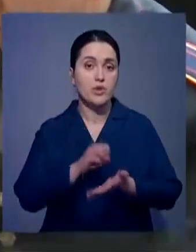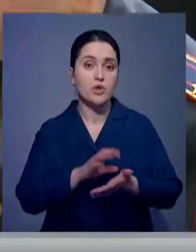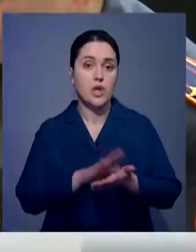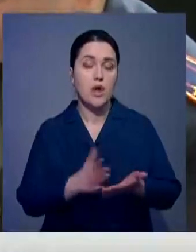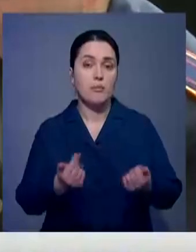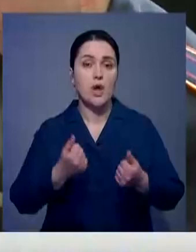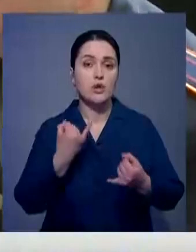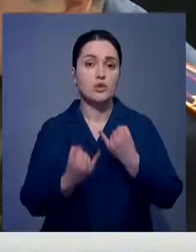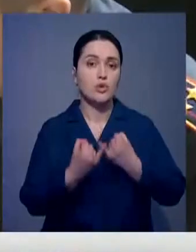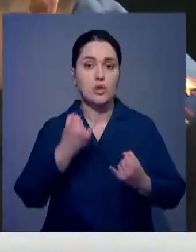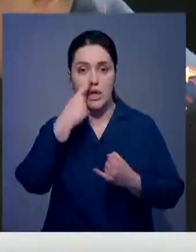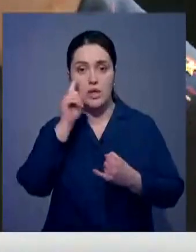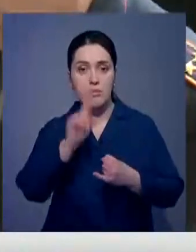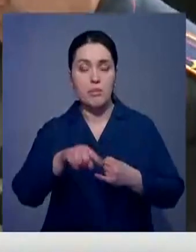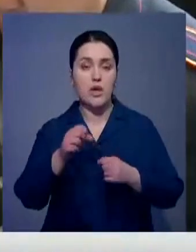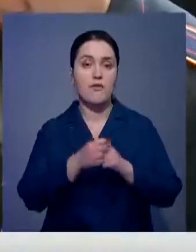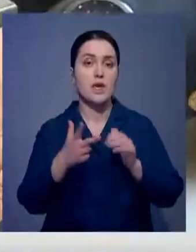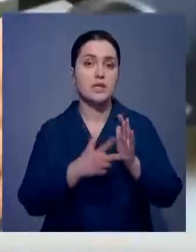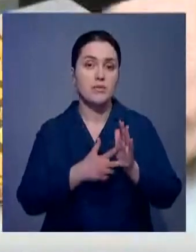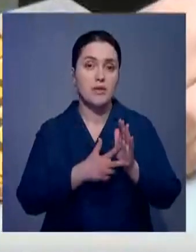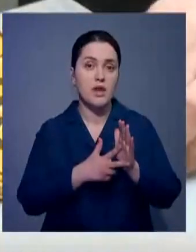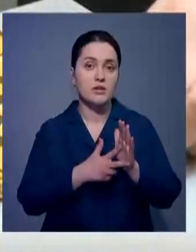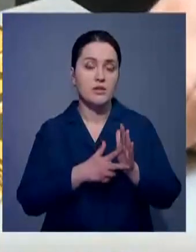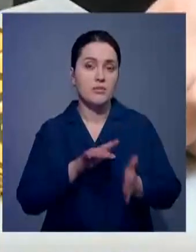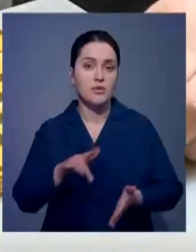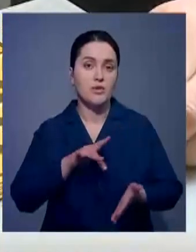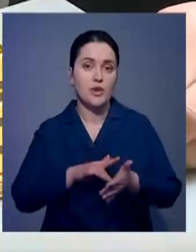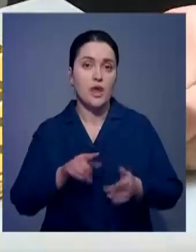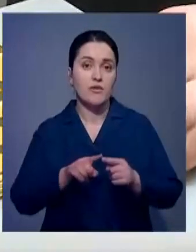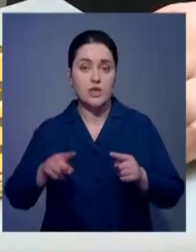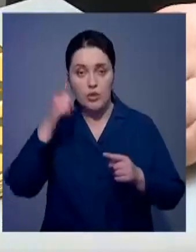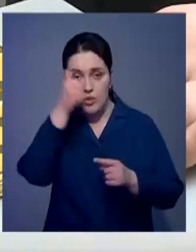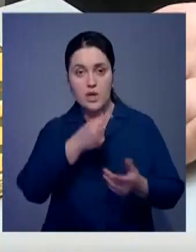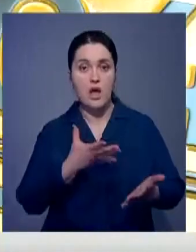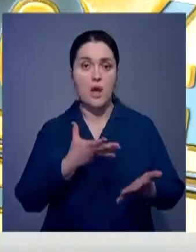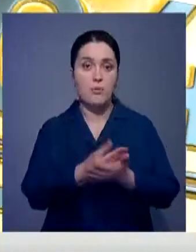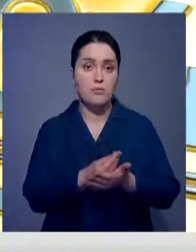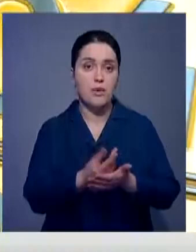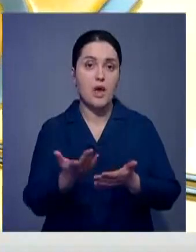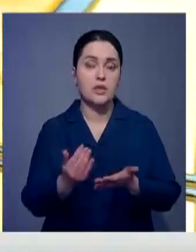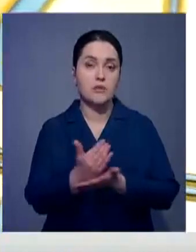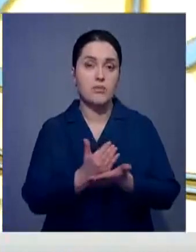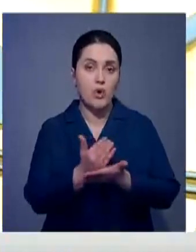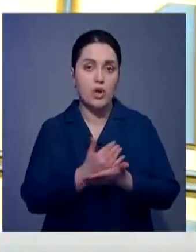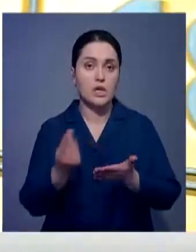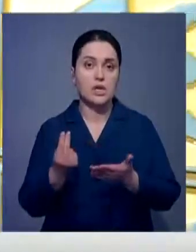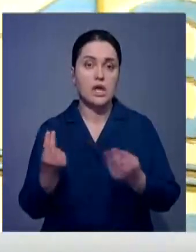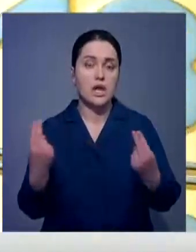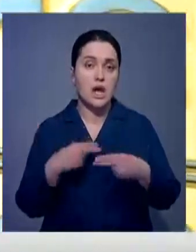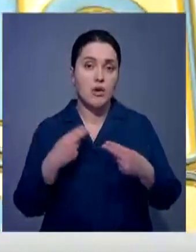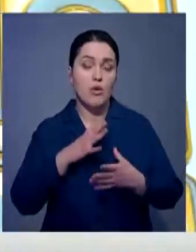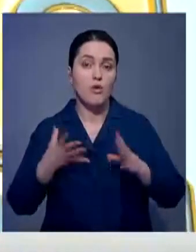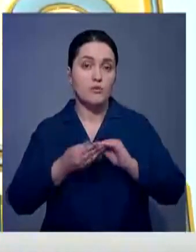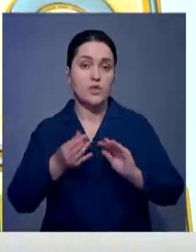и получить желтые номера с 18-м регионом. А также в течение года оплатить утилизационные сборы и разницу в растаможке. Общая сумма